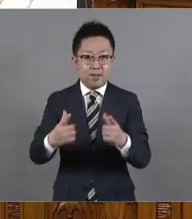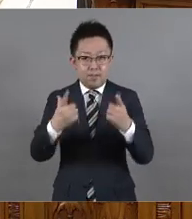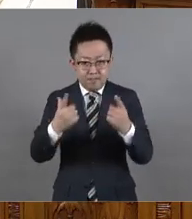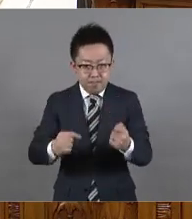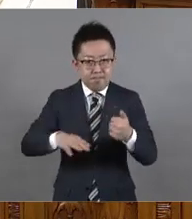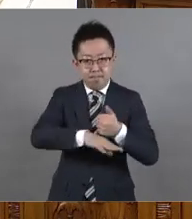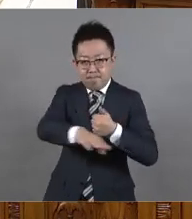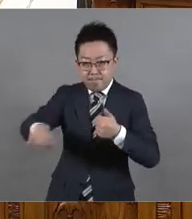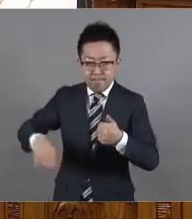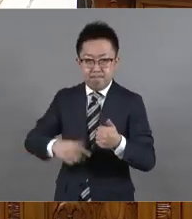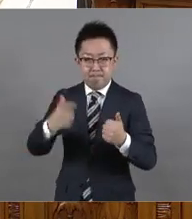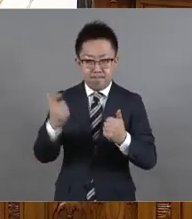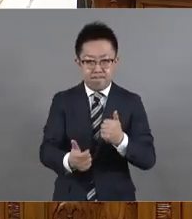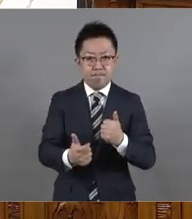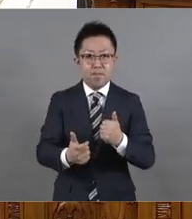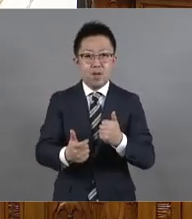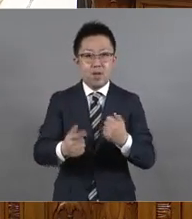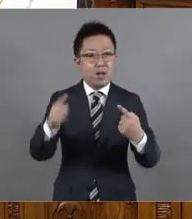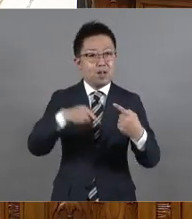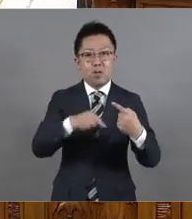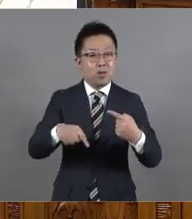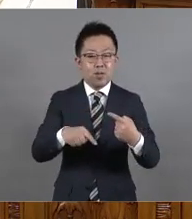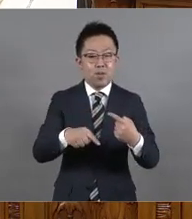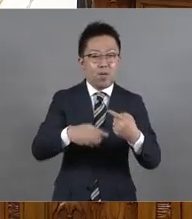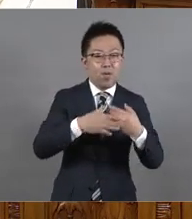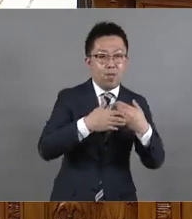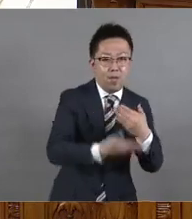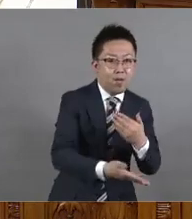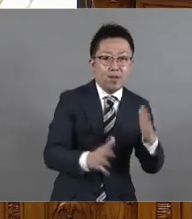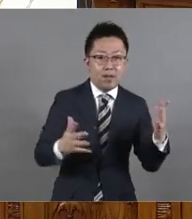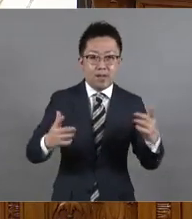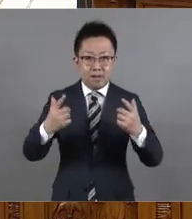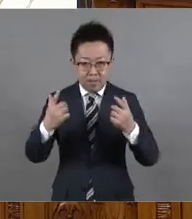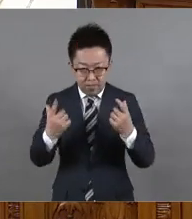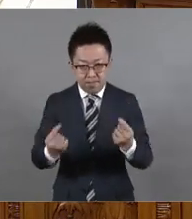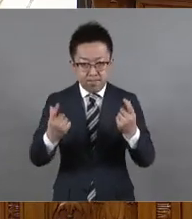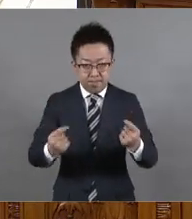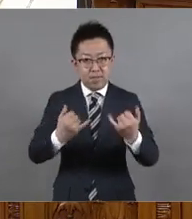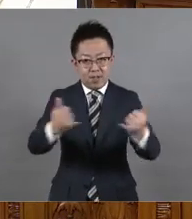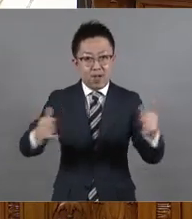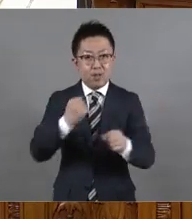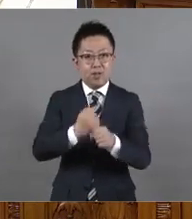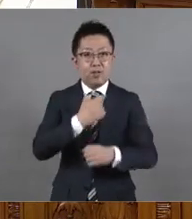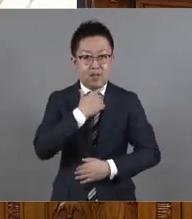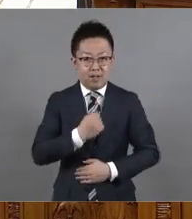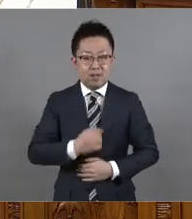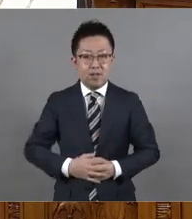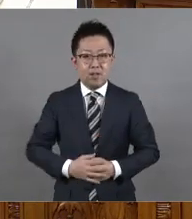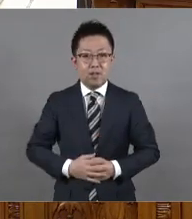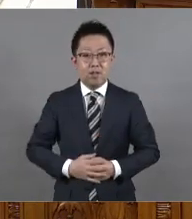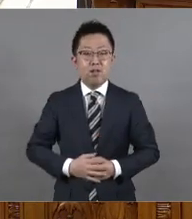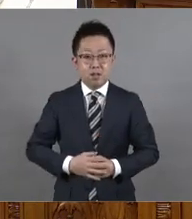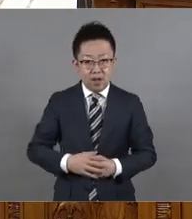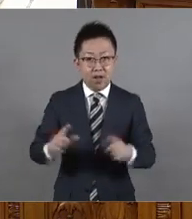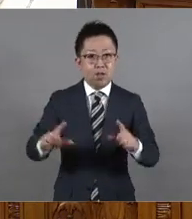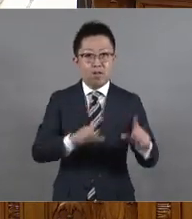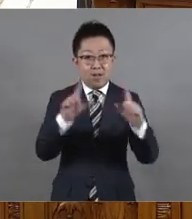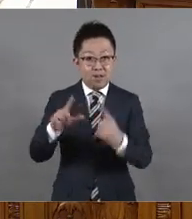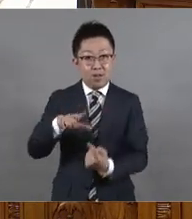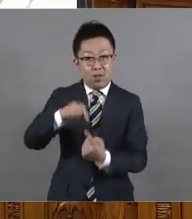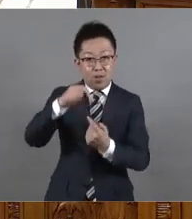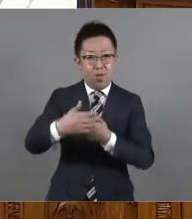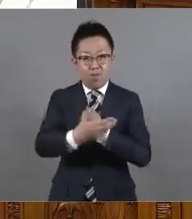して取り残されない包摂的な社会の構築に取り組んでまいりますまた+と雇用を守りつつ